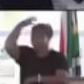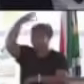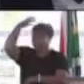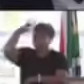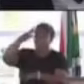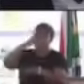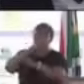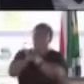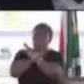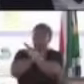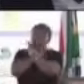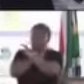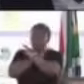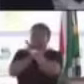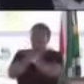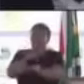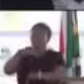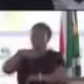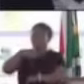singithuma kuye